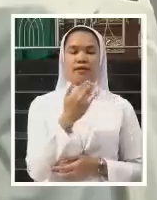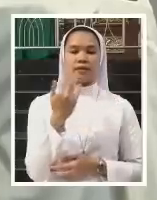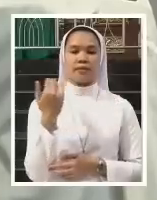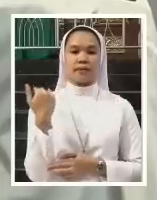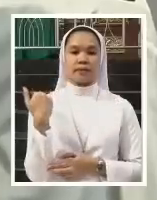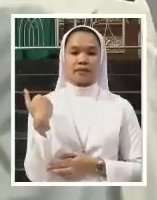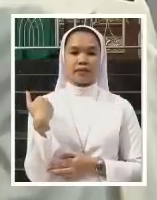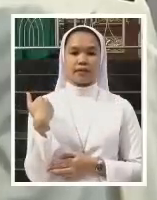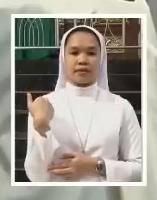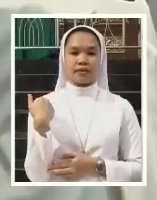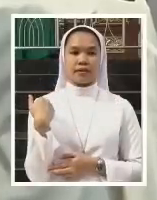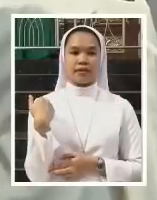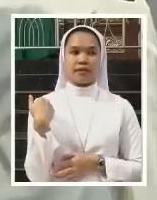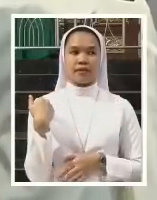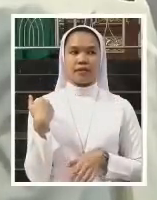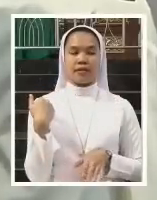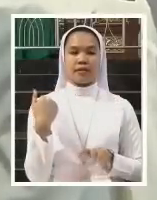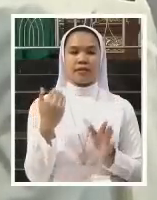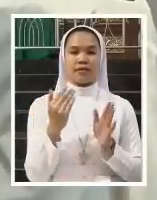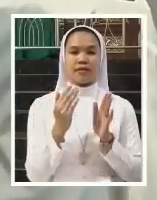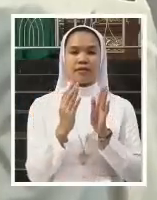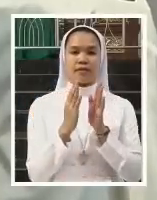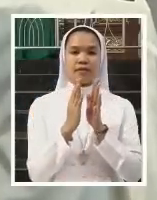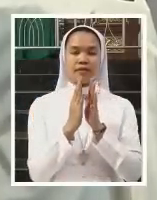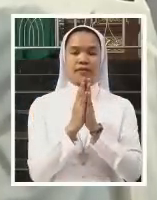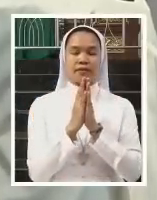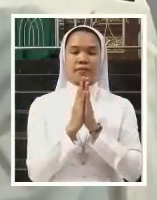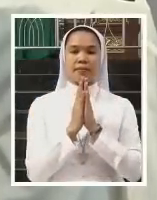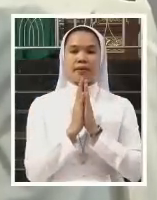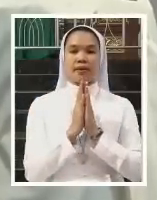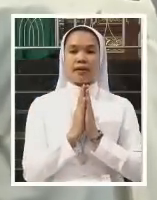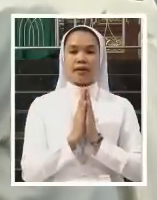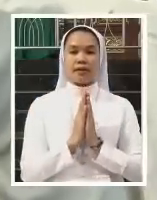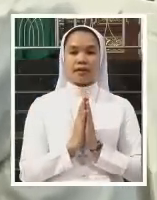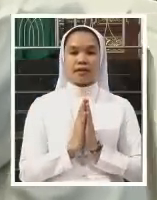asin ang Espiritu Santo.